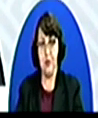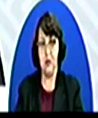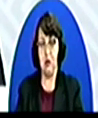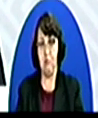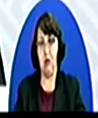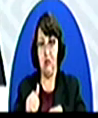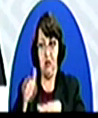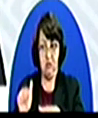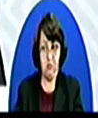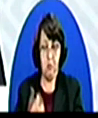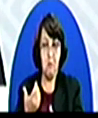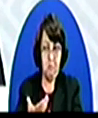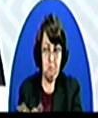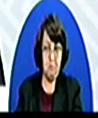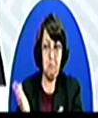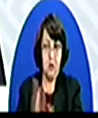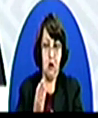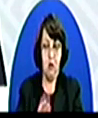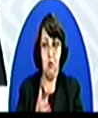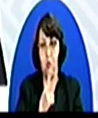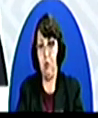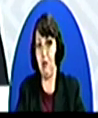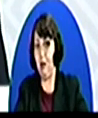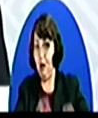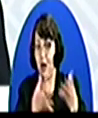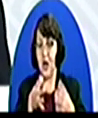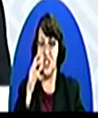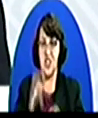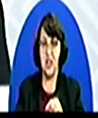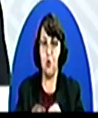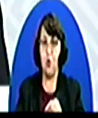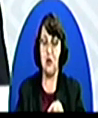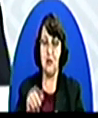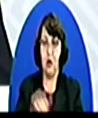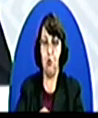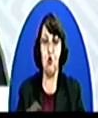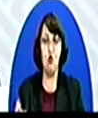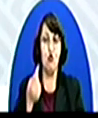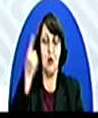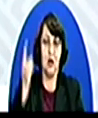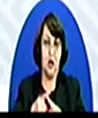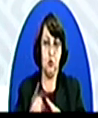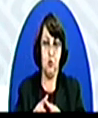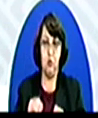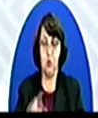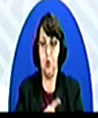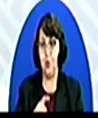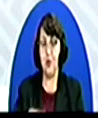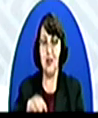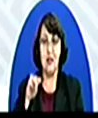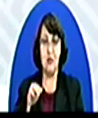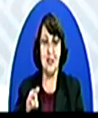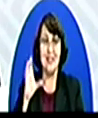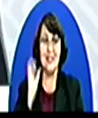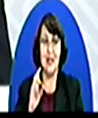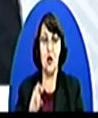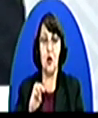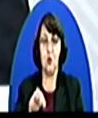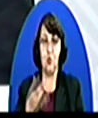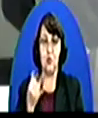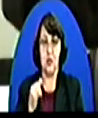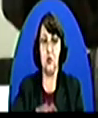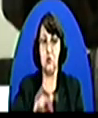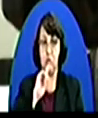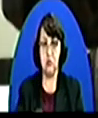байна. Тэгэхээр энэ хуулийг нь гаргаж өгөөд шалгууруудын босгоодын өндөр тавиад ингээд хувийн тэтгэврийн сан гэдэг тусдаа тусгай зөвшөөрөл өгөөд ингээд ажиллах болцоод